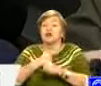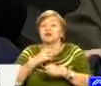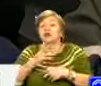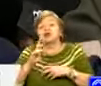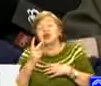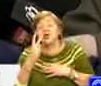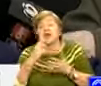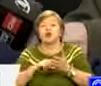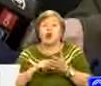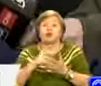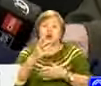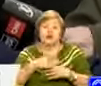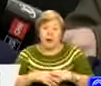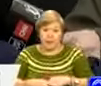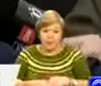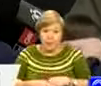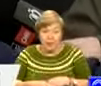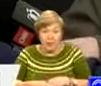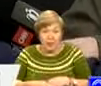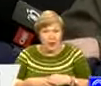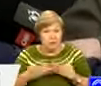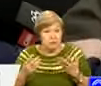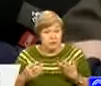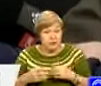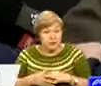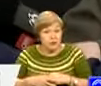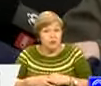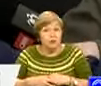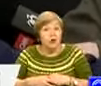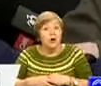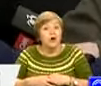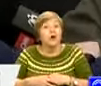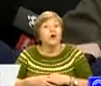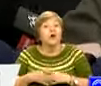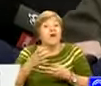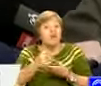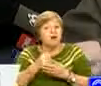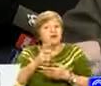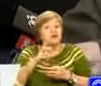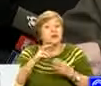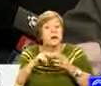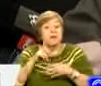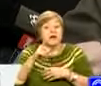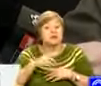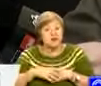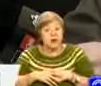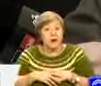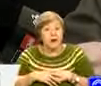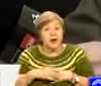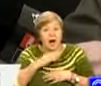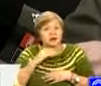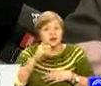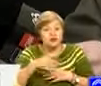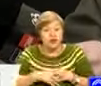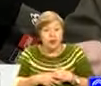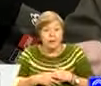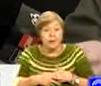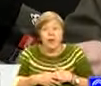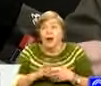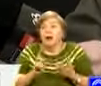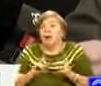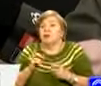1,4% din PIB pentru pensii este suficient, chiar dacă ne dorim o majorare, spre exemplu, anul viitor? Depinde în ce PIB